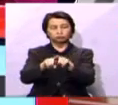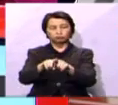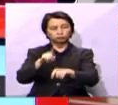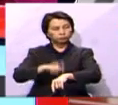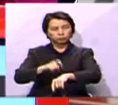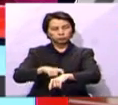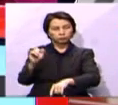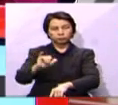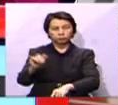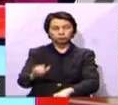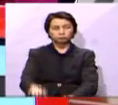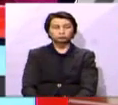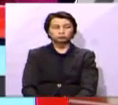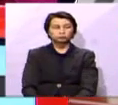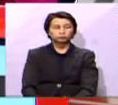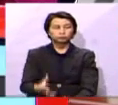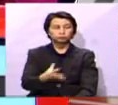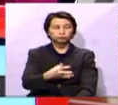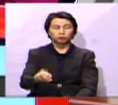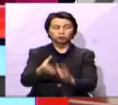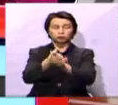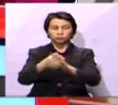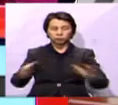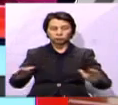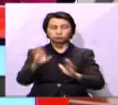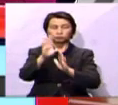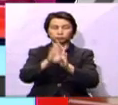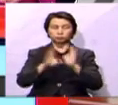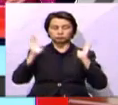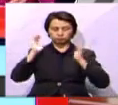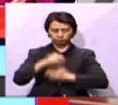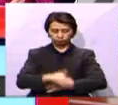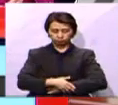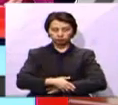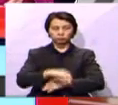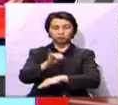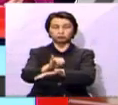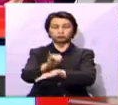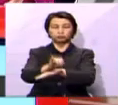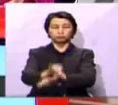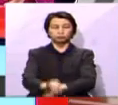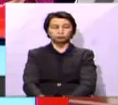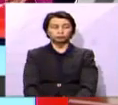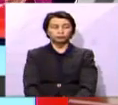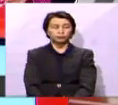yang sewaktu dengannya. Dan selamat menunaikan solat Isyak.